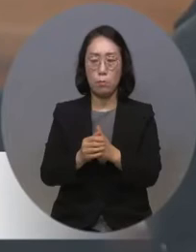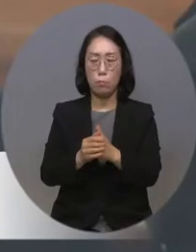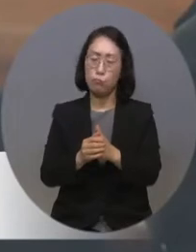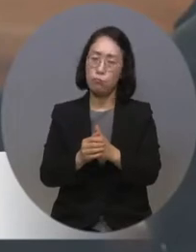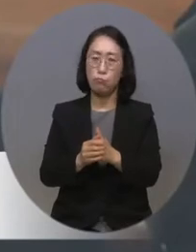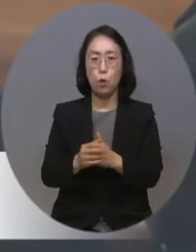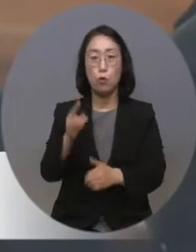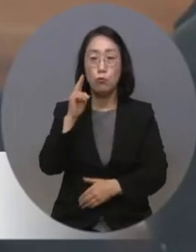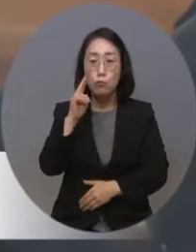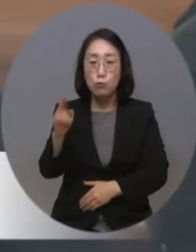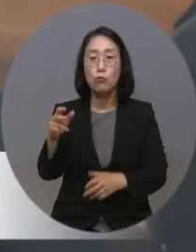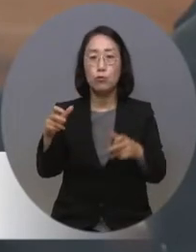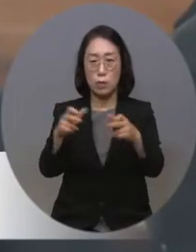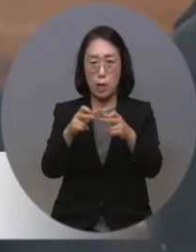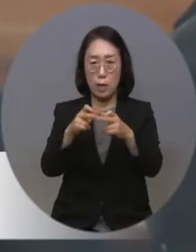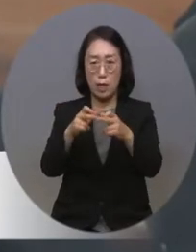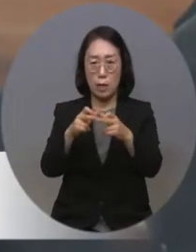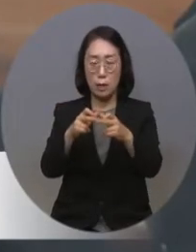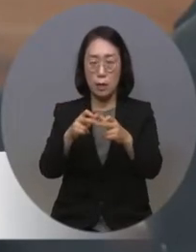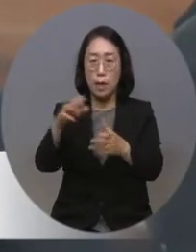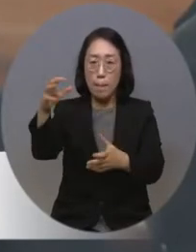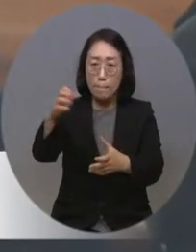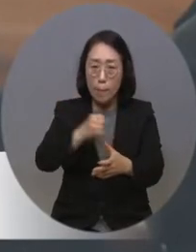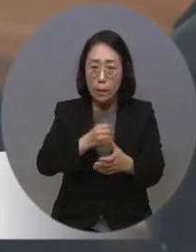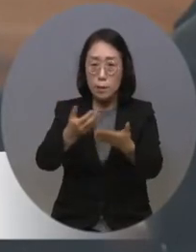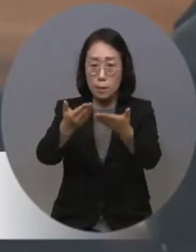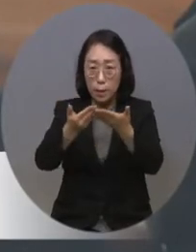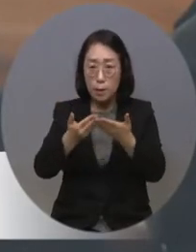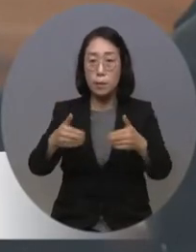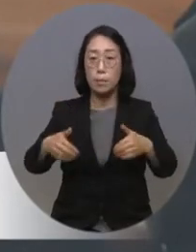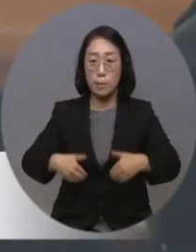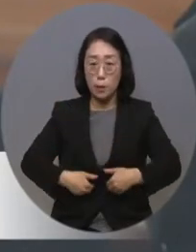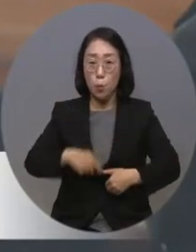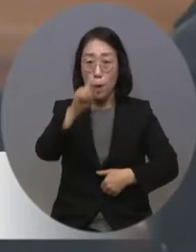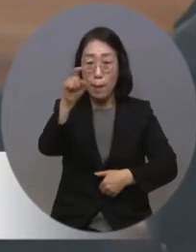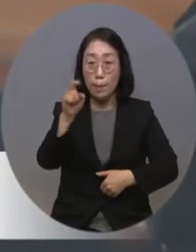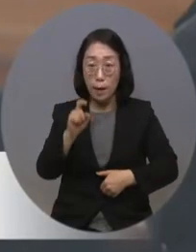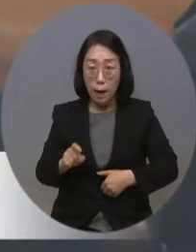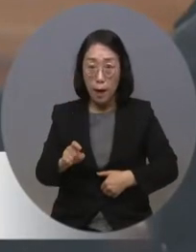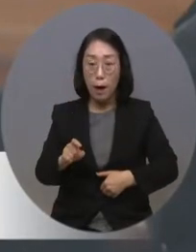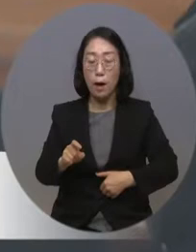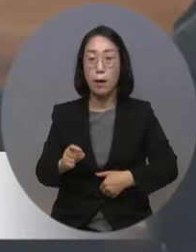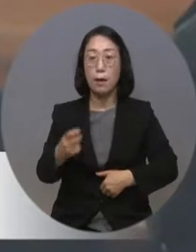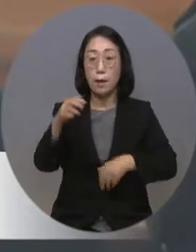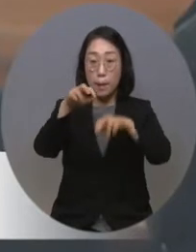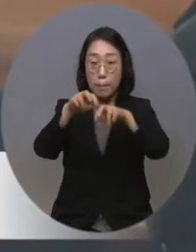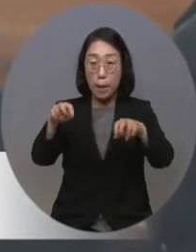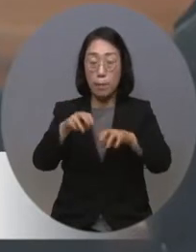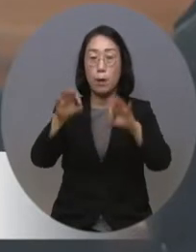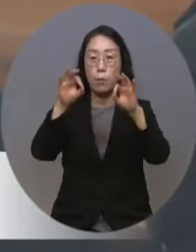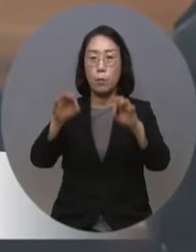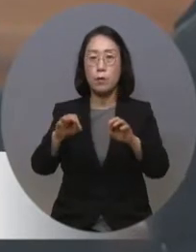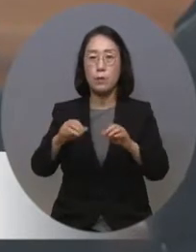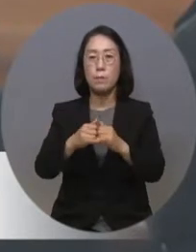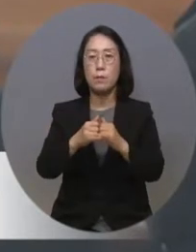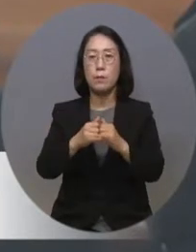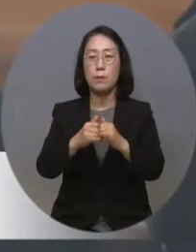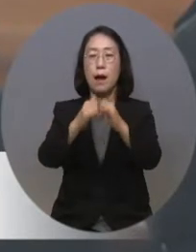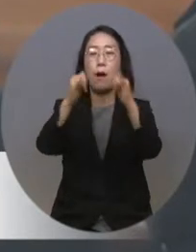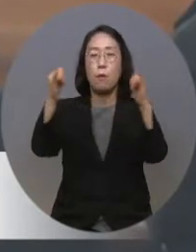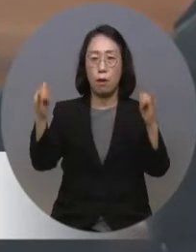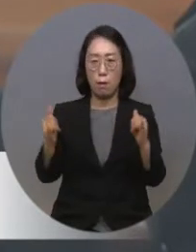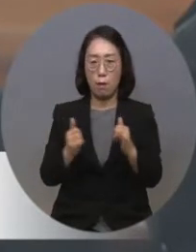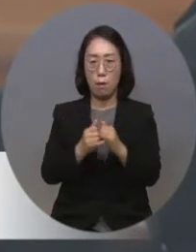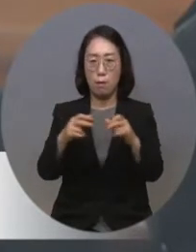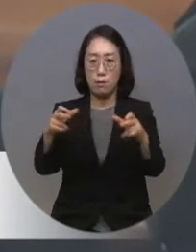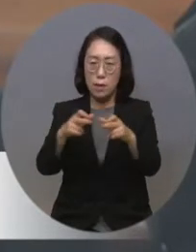장애인이 되어야 하는가를 따라가다 보면 이제 지금 현재 그 장애인 사회에서